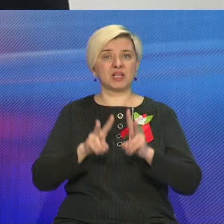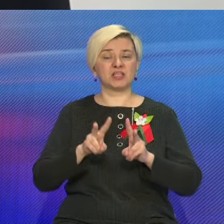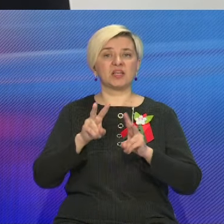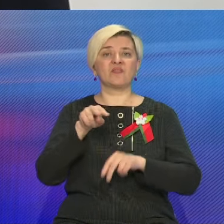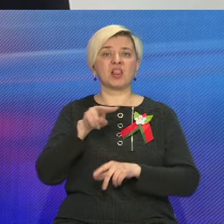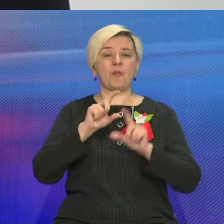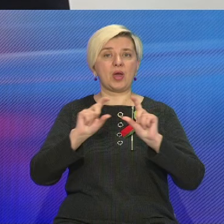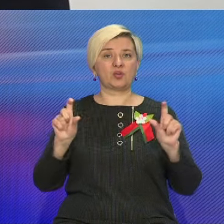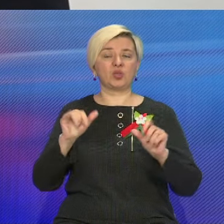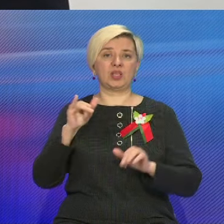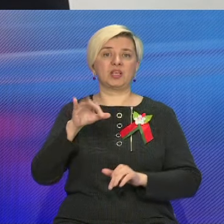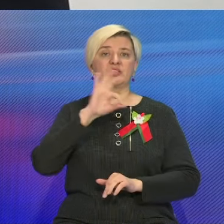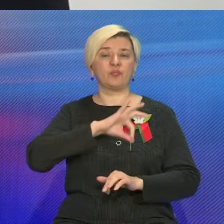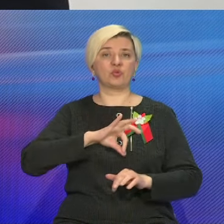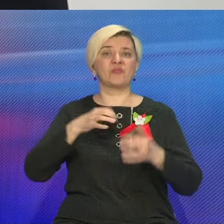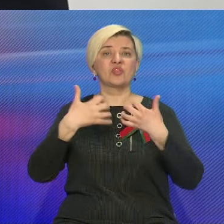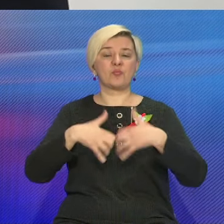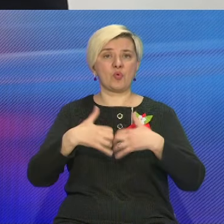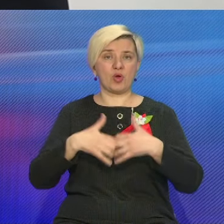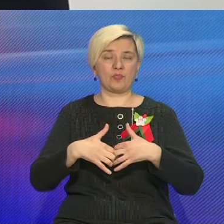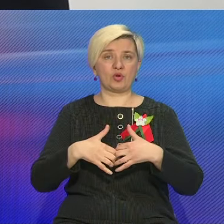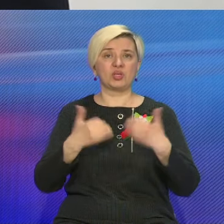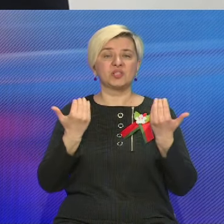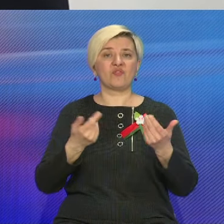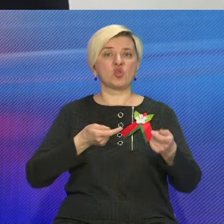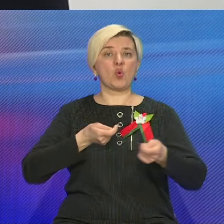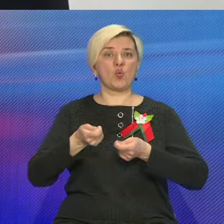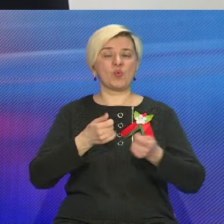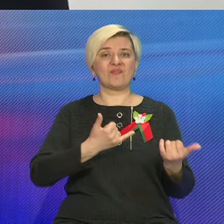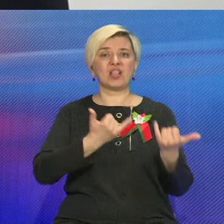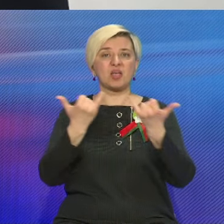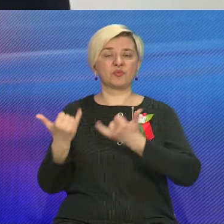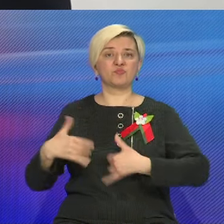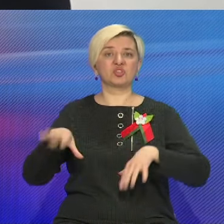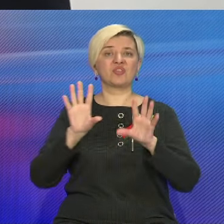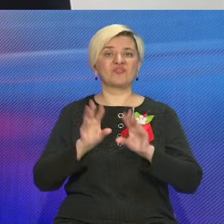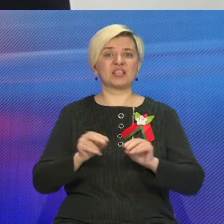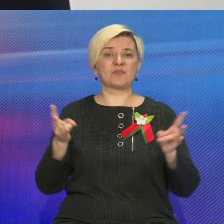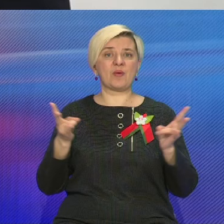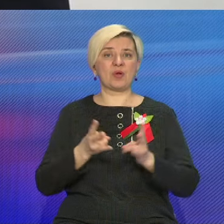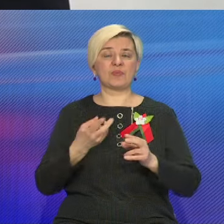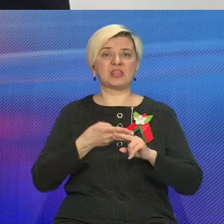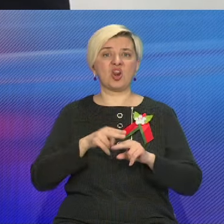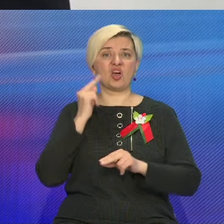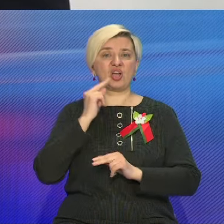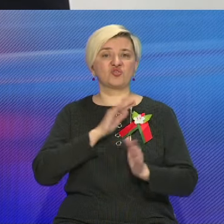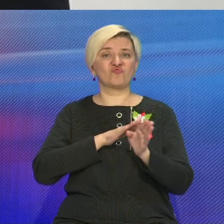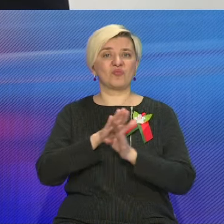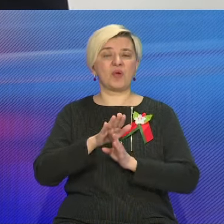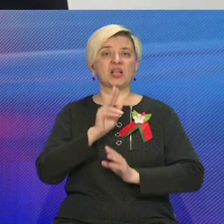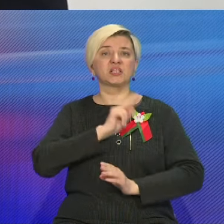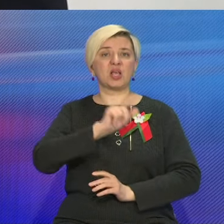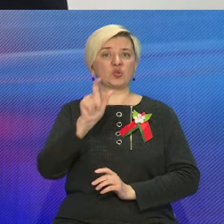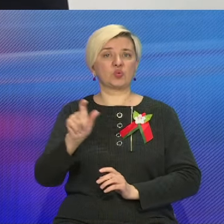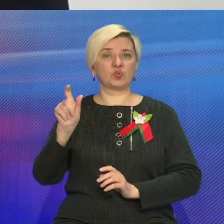используемому экспертному оборудованию. Сегодня управление обеспечено всем необходимым для качественного выполнения сотрудниками